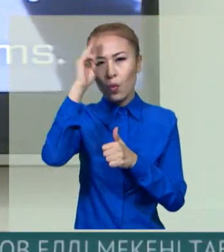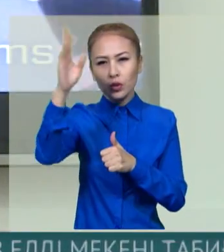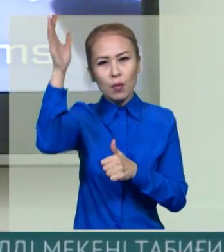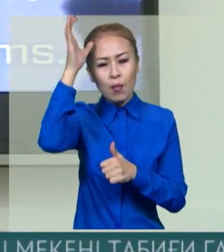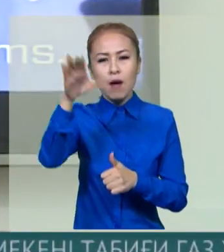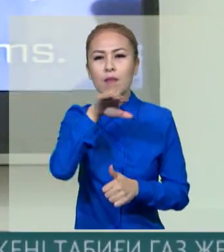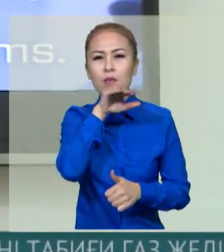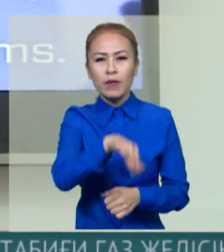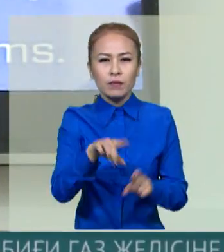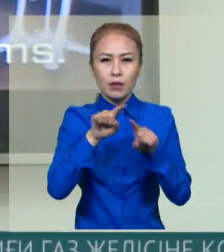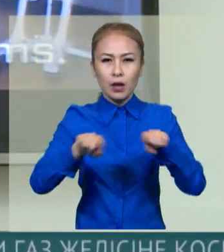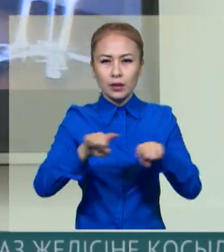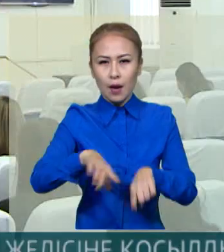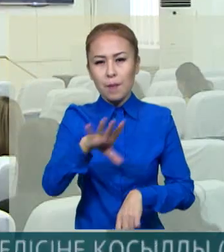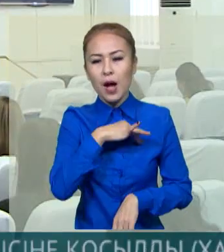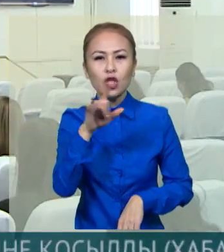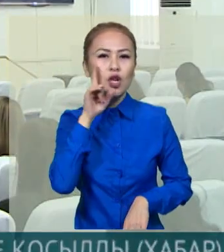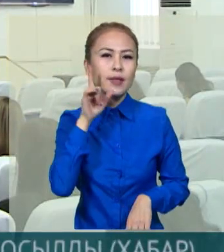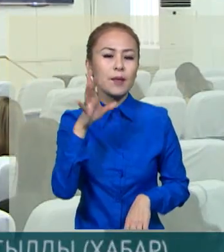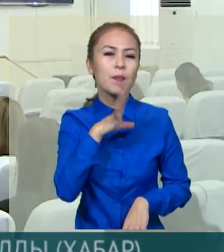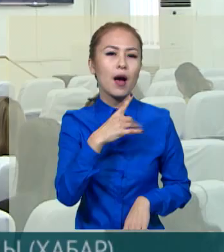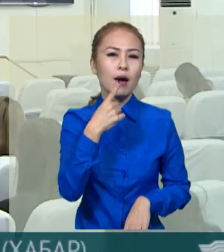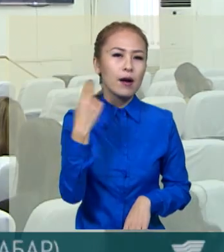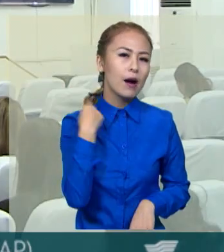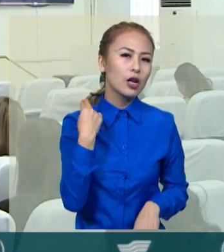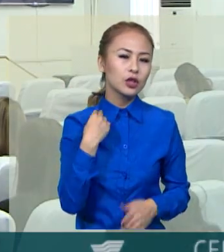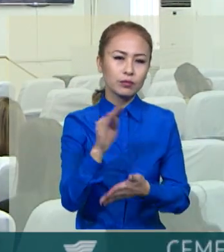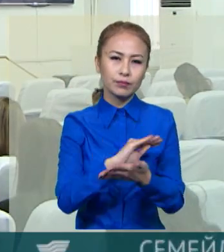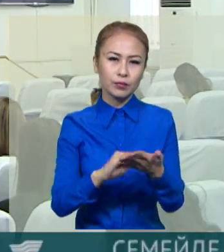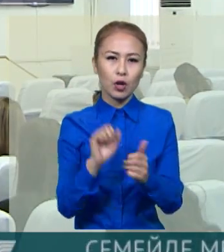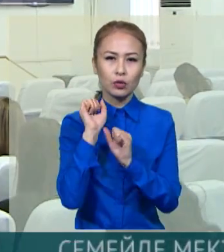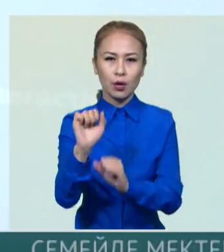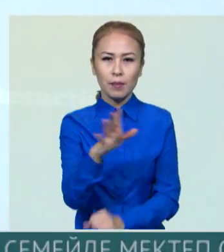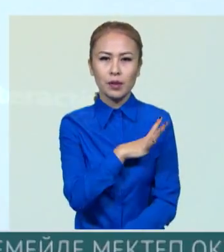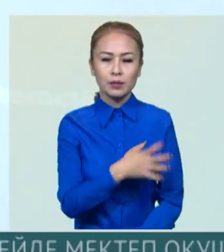профессорлары дәріс оқыды. Ал жас ғалымдар ағылшын тілінде өз жобаларын қорғады.